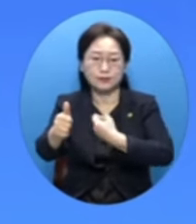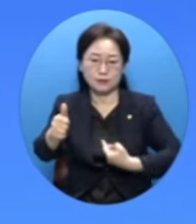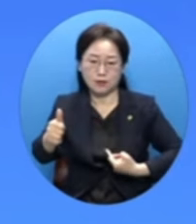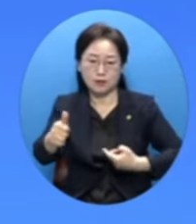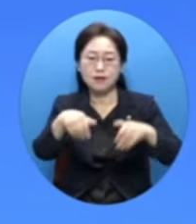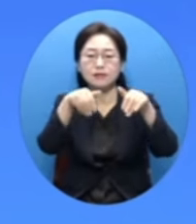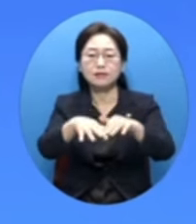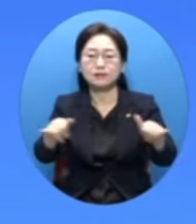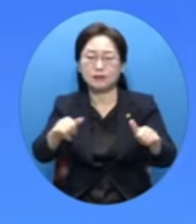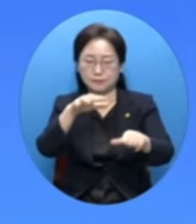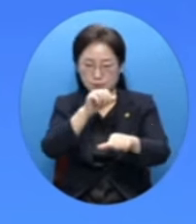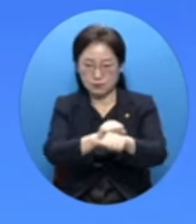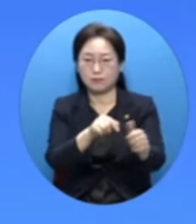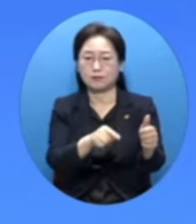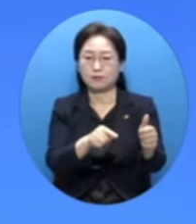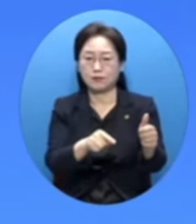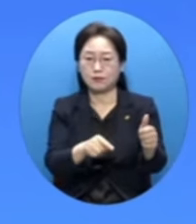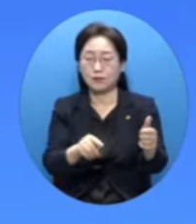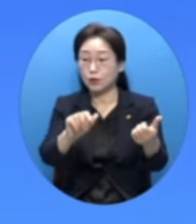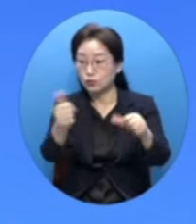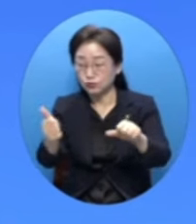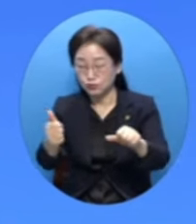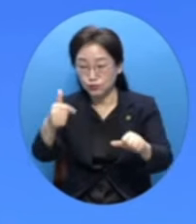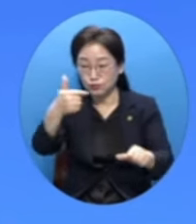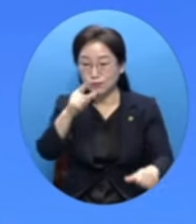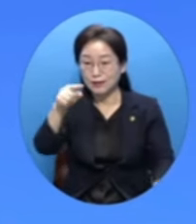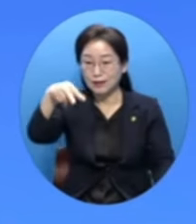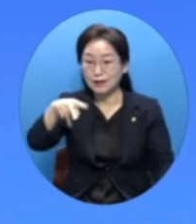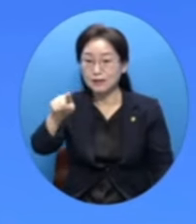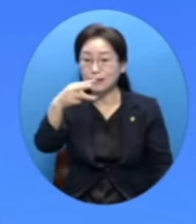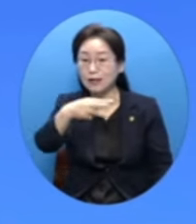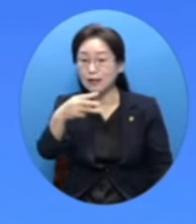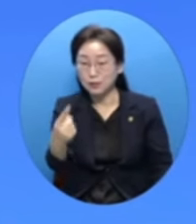일꾼이었습니다. 죽은 나사로를